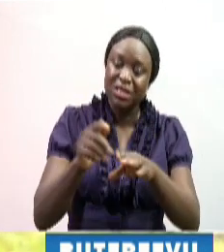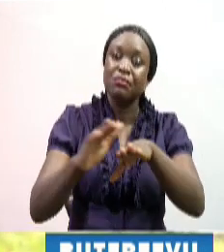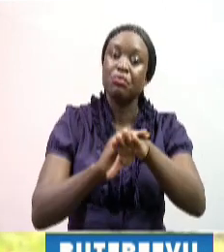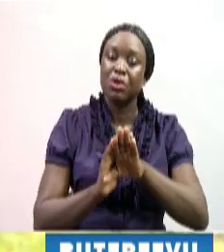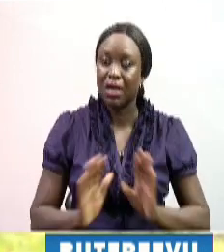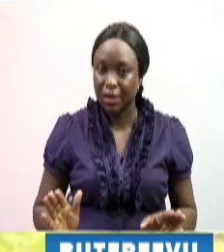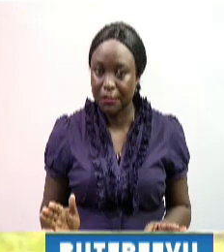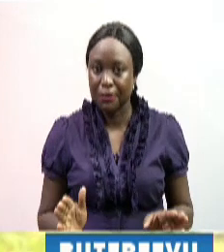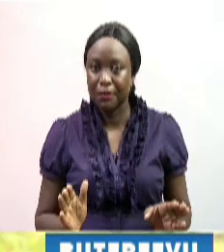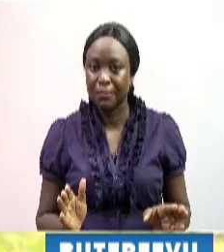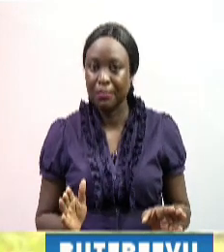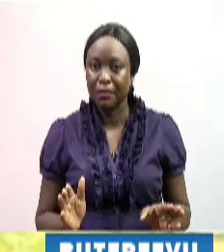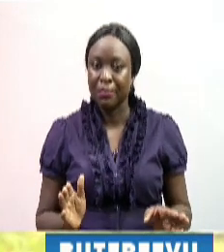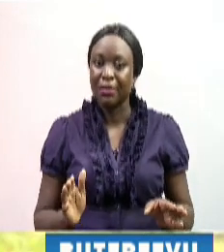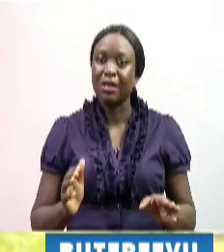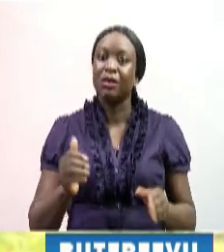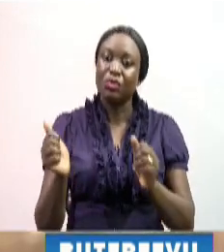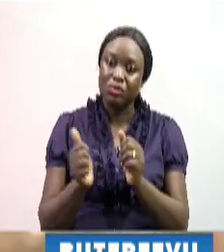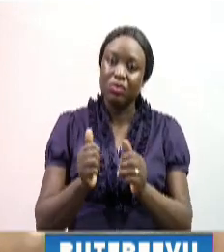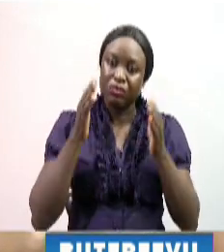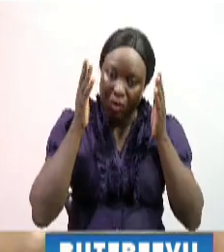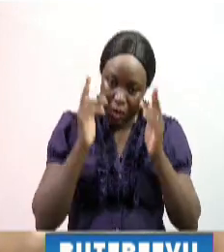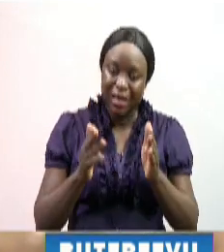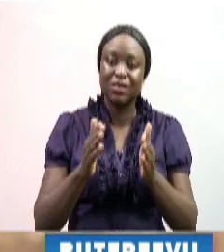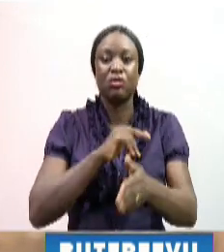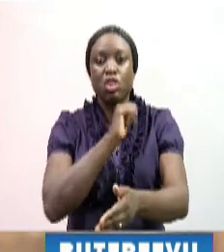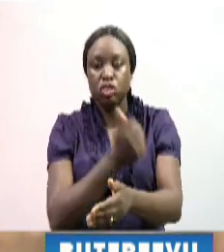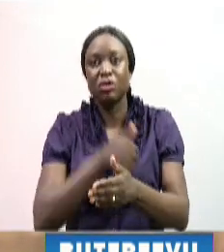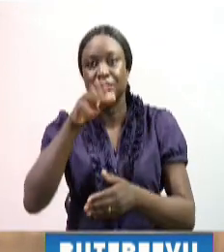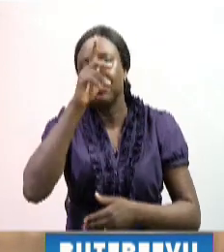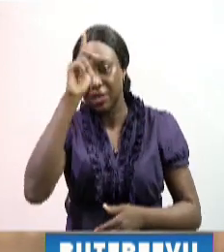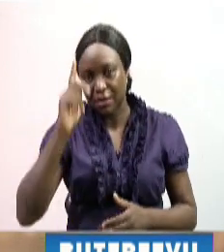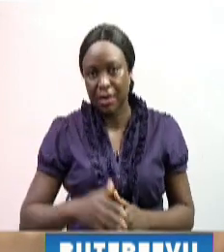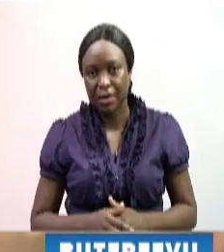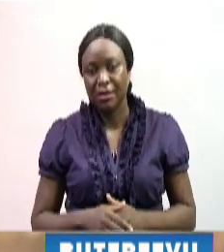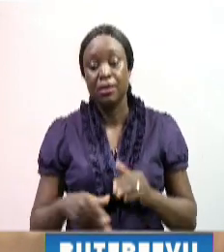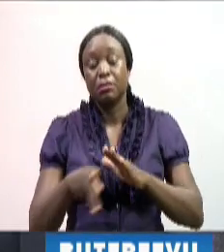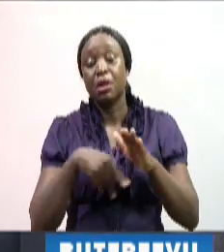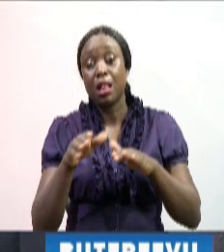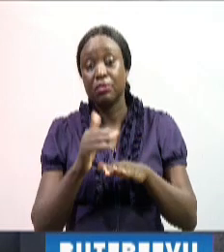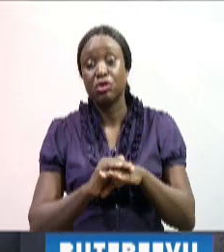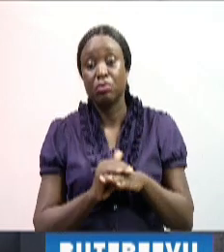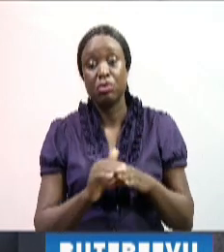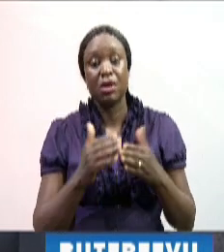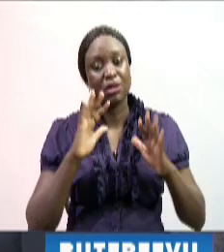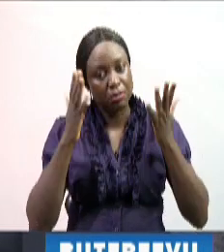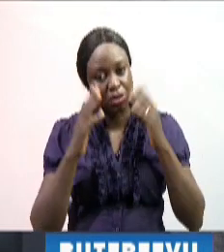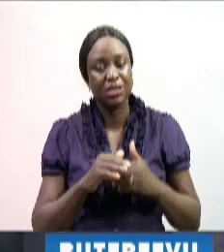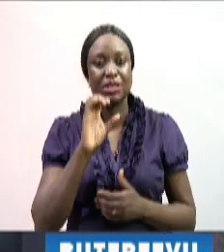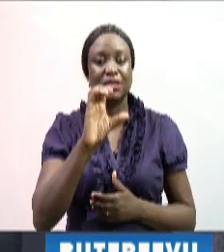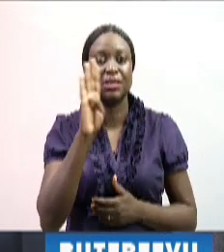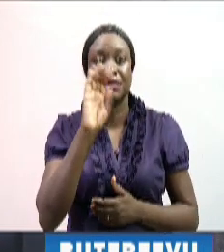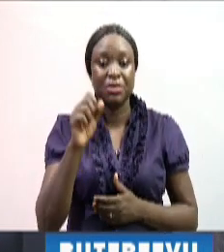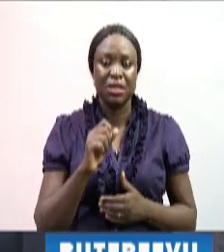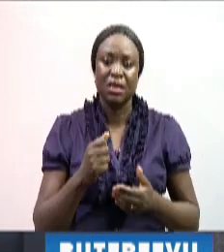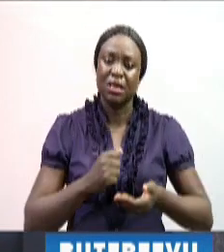ate mu buyinza bwa Ssaabasajja Kabaka. Katikkiro asiimye CBS olw'okuba ensaale mu kutandika ebibiina by'obwegasi